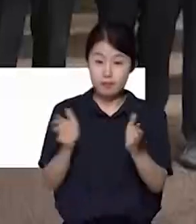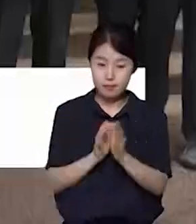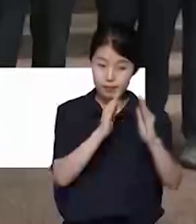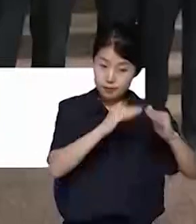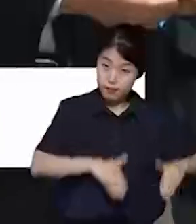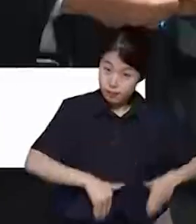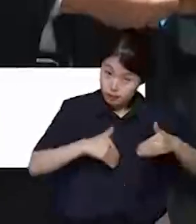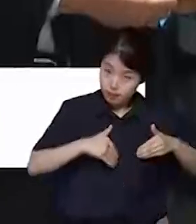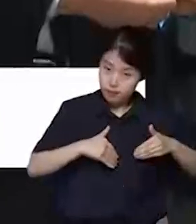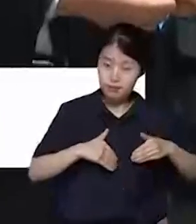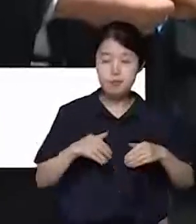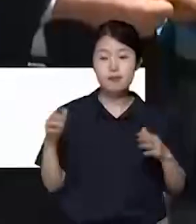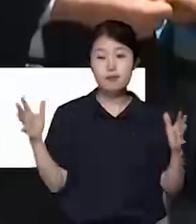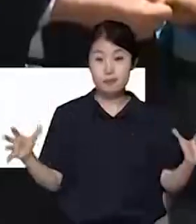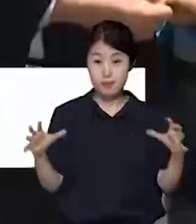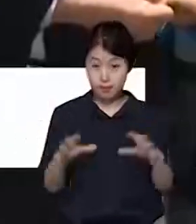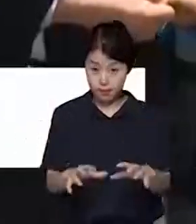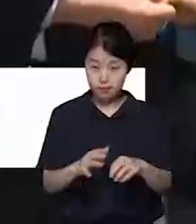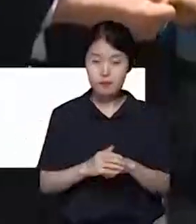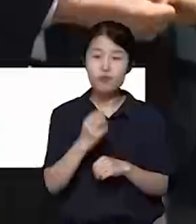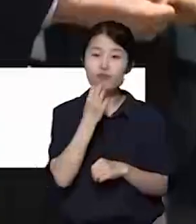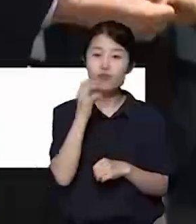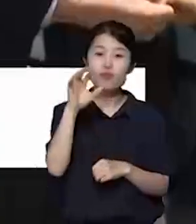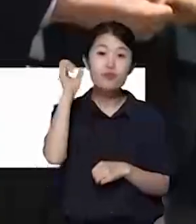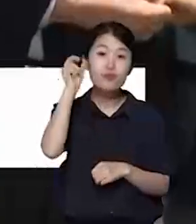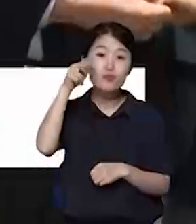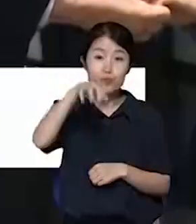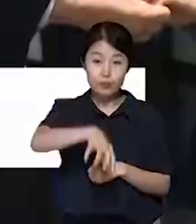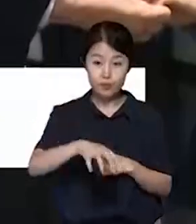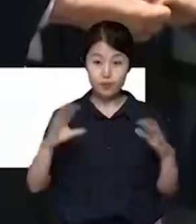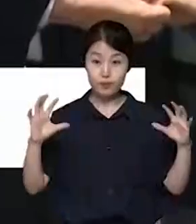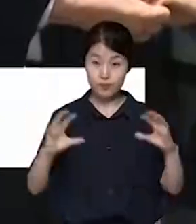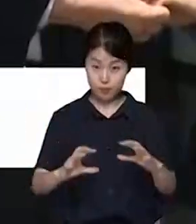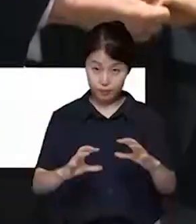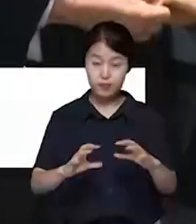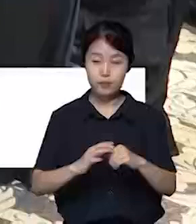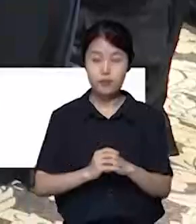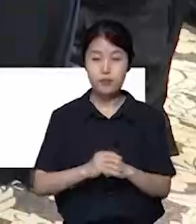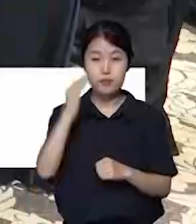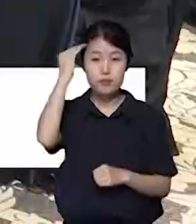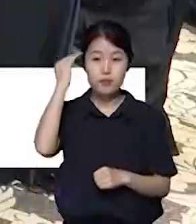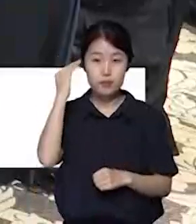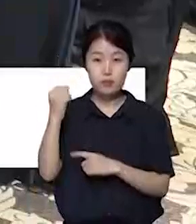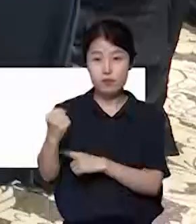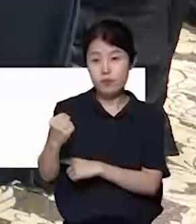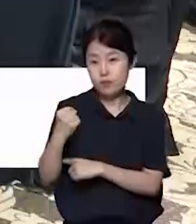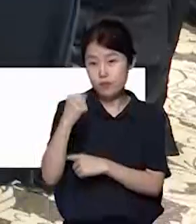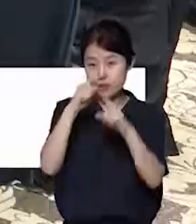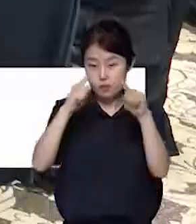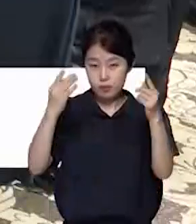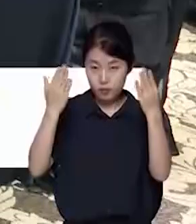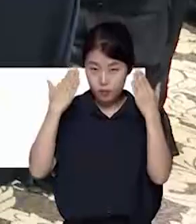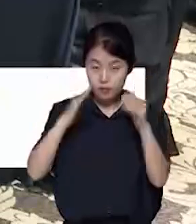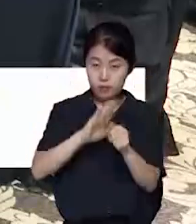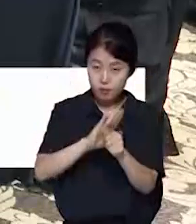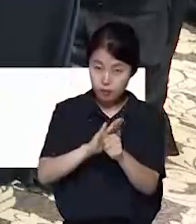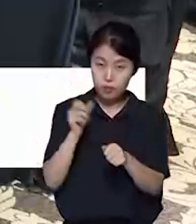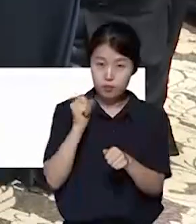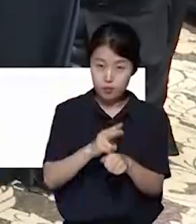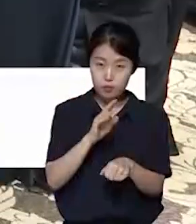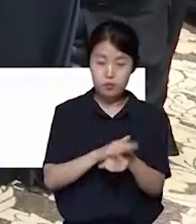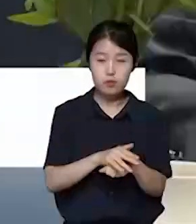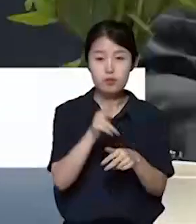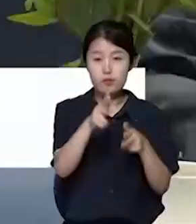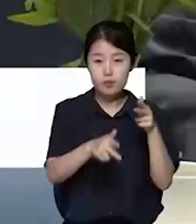오늘 서울 켄싱턴 호텔에서 예산정책협의회를 열고 한국에너지공과대 지원과 미래 첨단 소재 국가산업단지